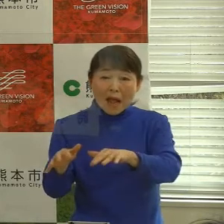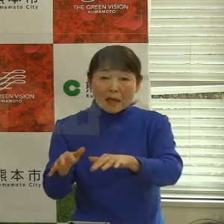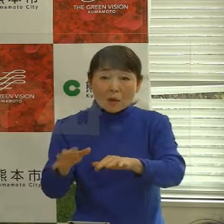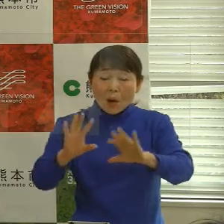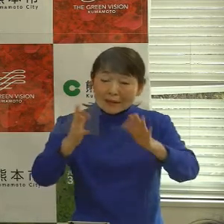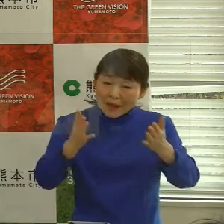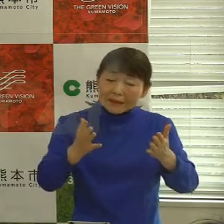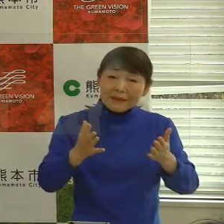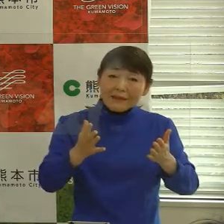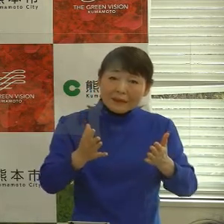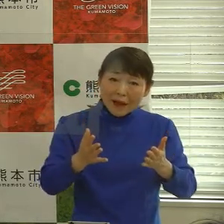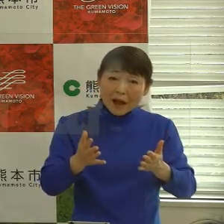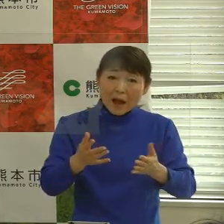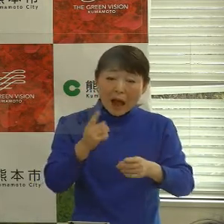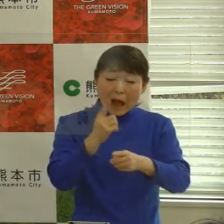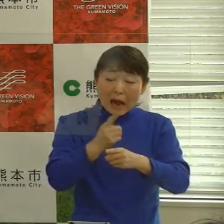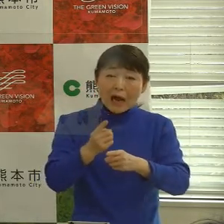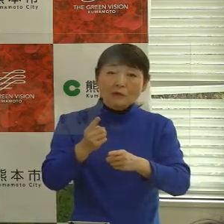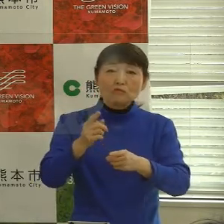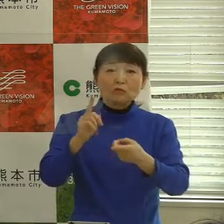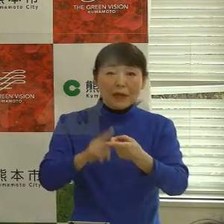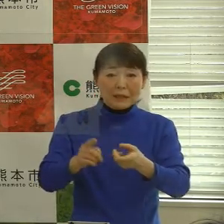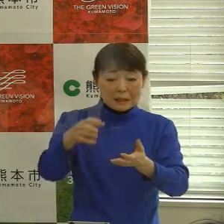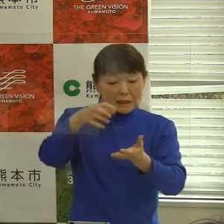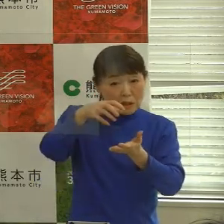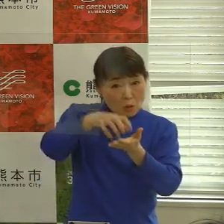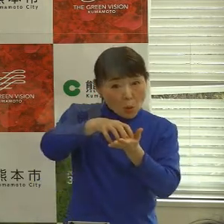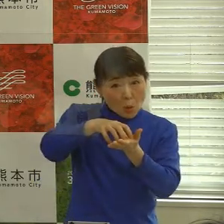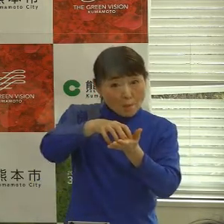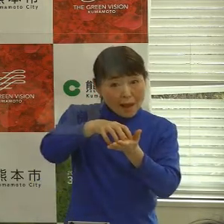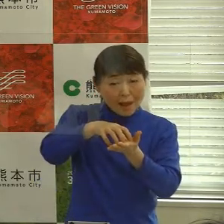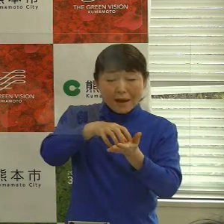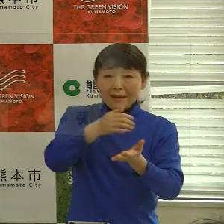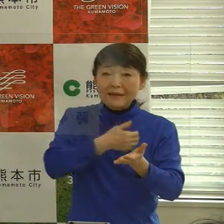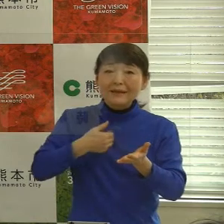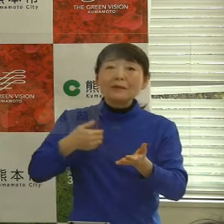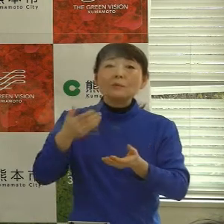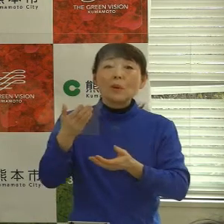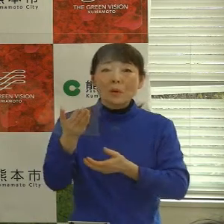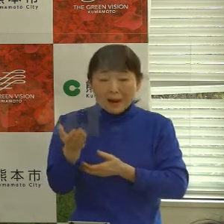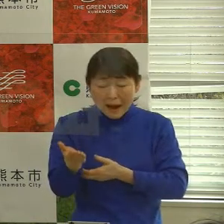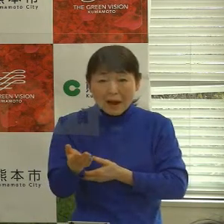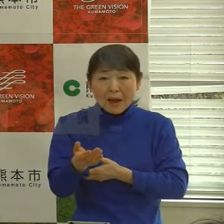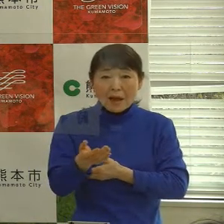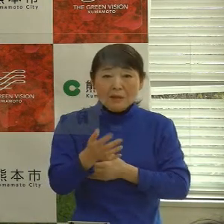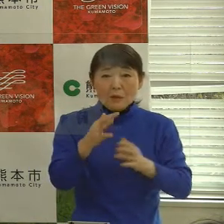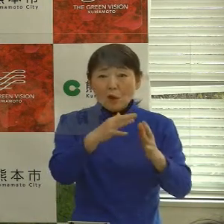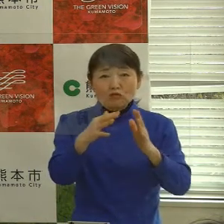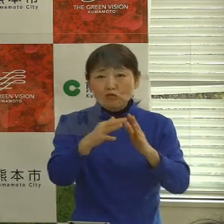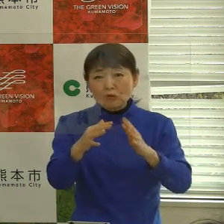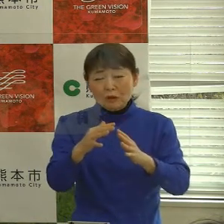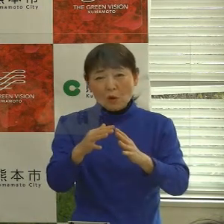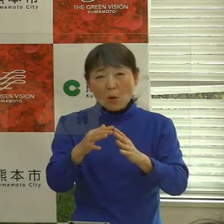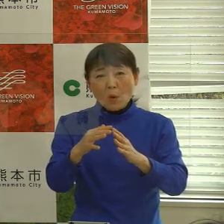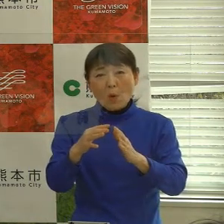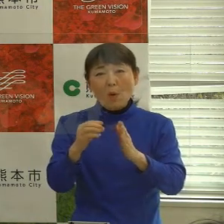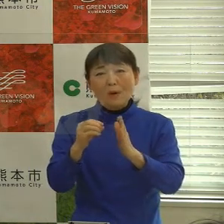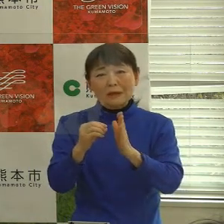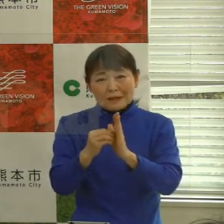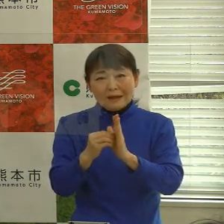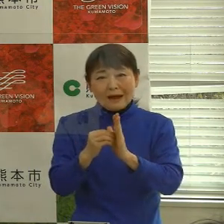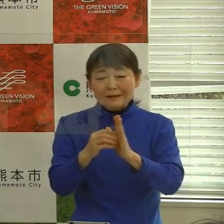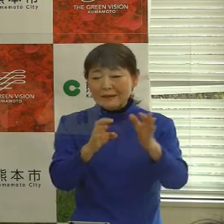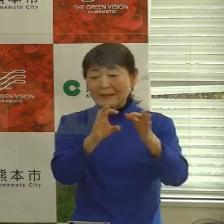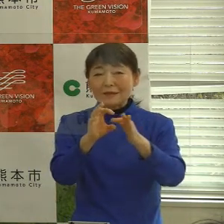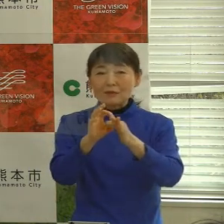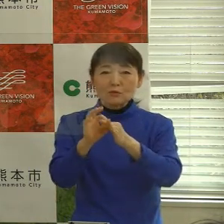的にですね、証明をするということが、まあ、ある意味ではこの風評被害にはつながらないようにしていくことだというふうに思います